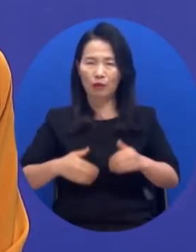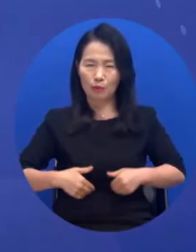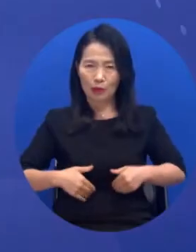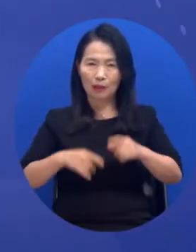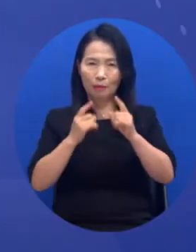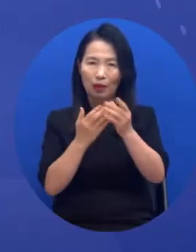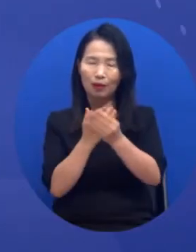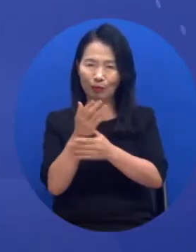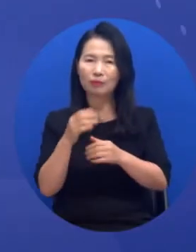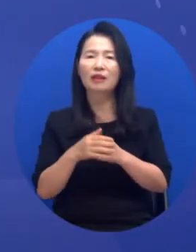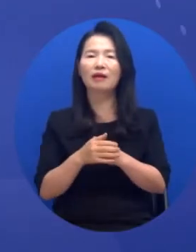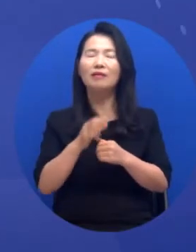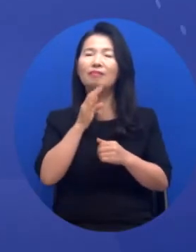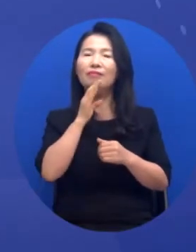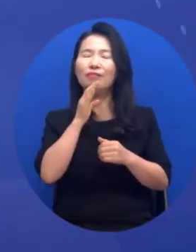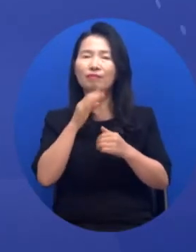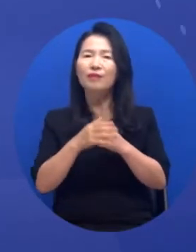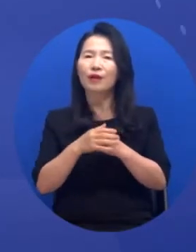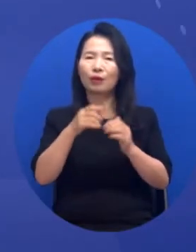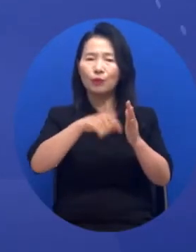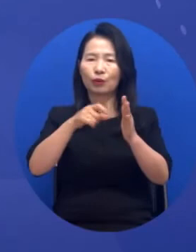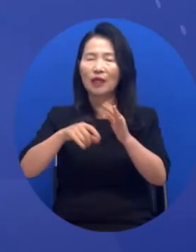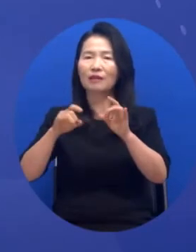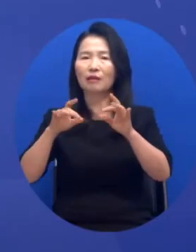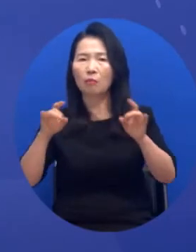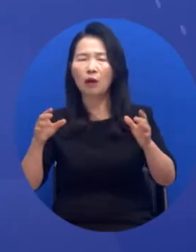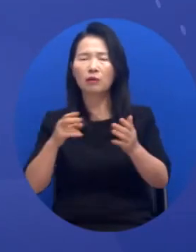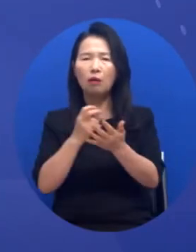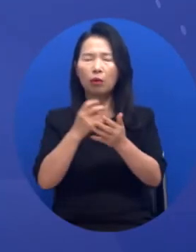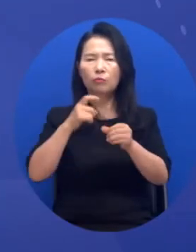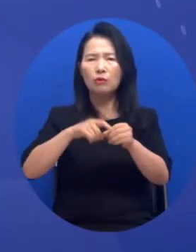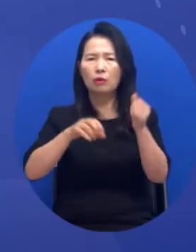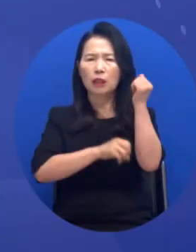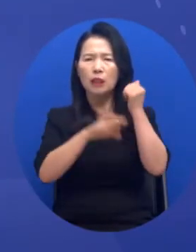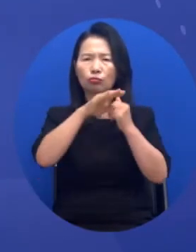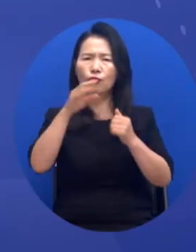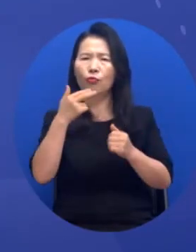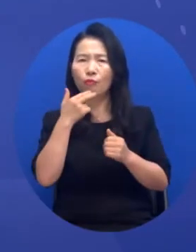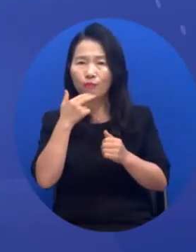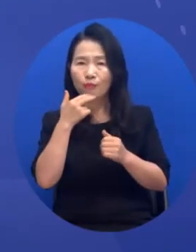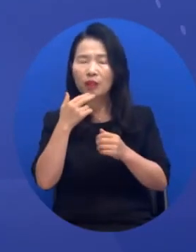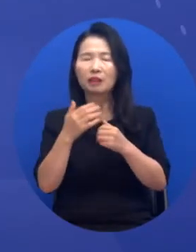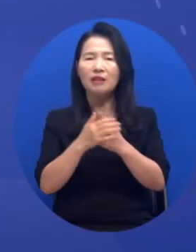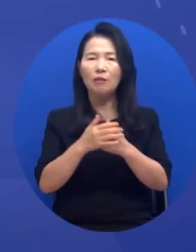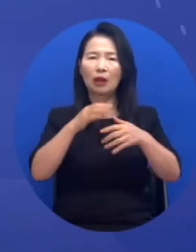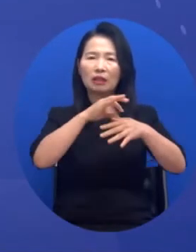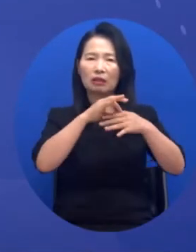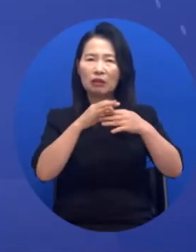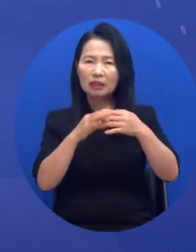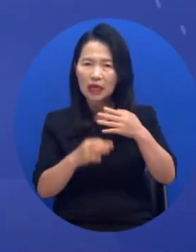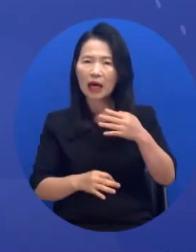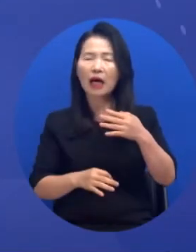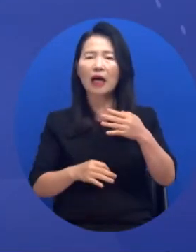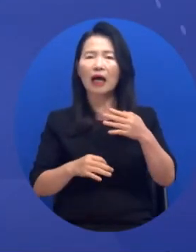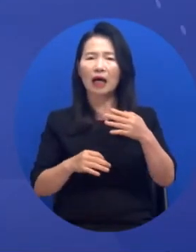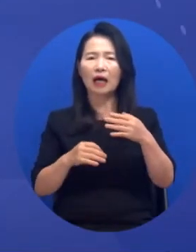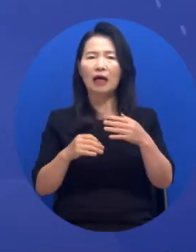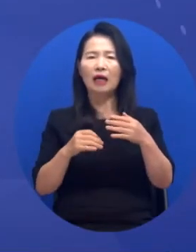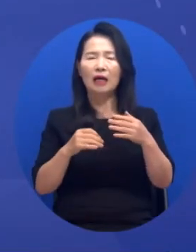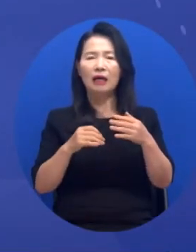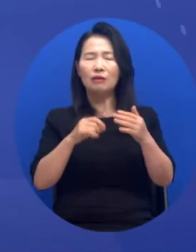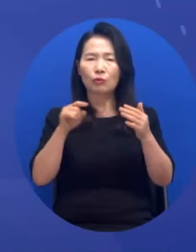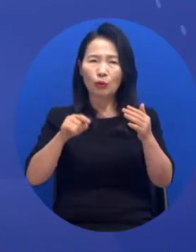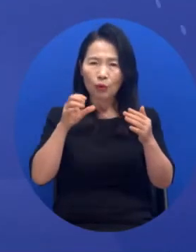4 각 교단 데마다 화상 회의에 대한 법적인 기준이 없었기 때문에 이번에는 절차에 있어서 많은 총애를 많은 것들을